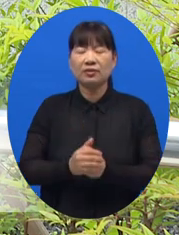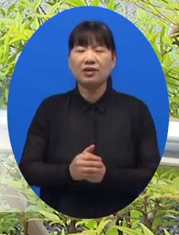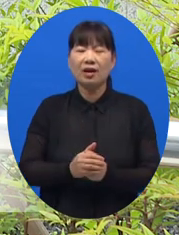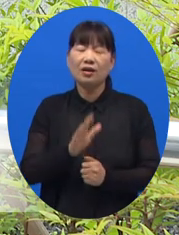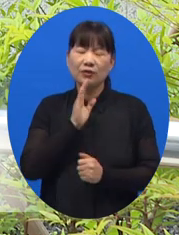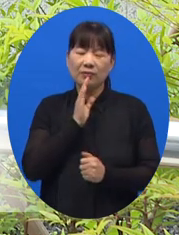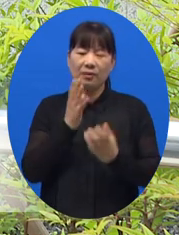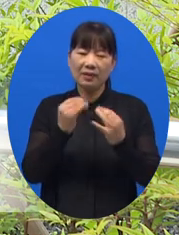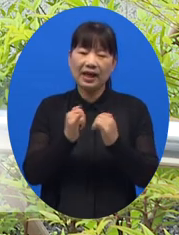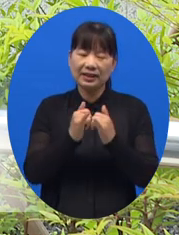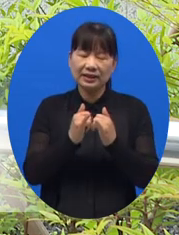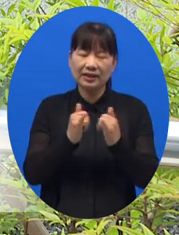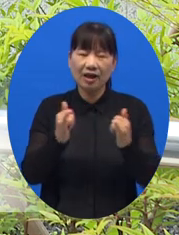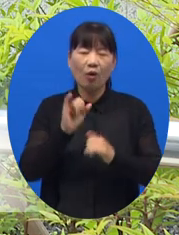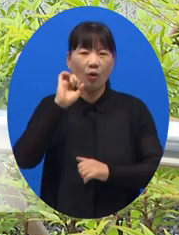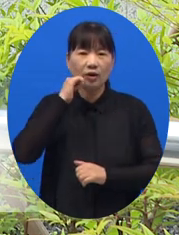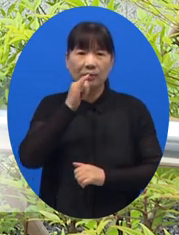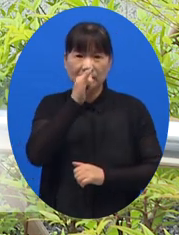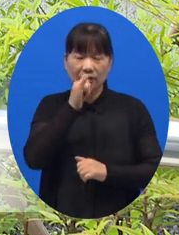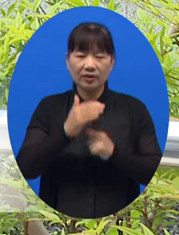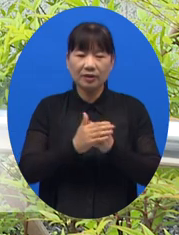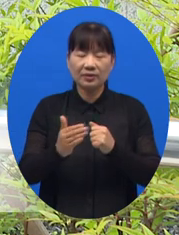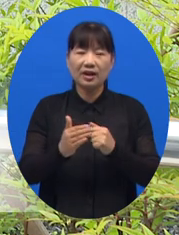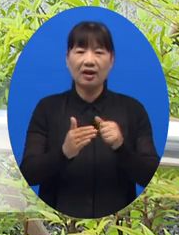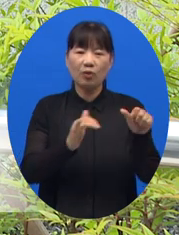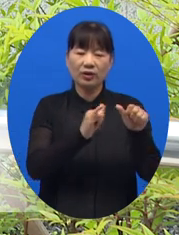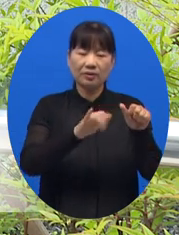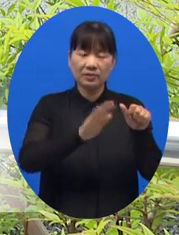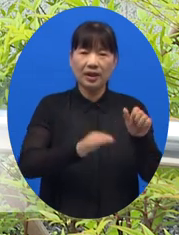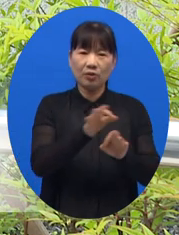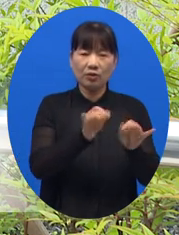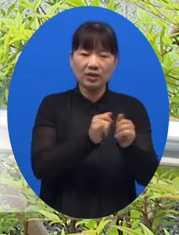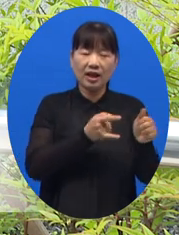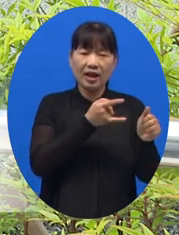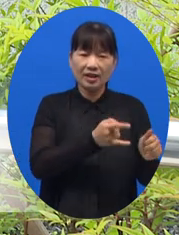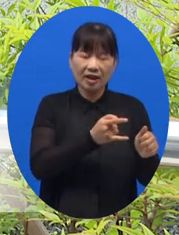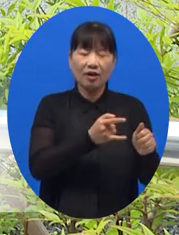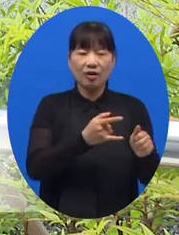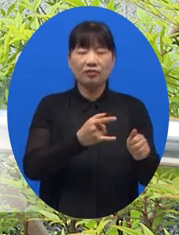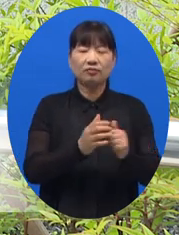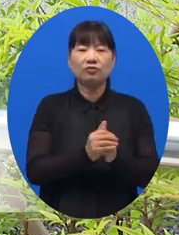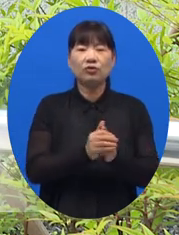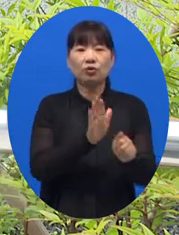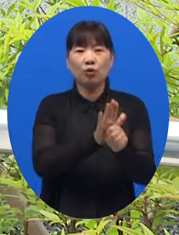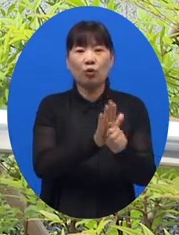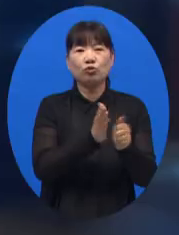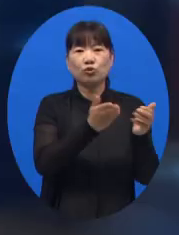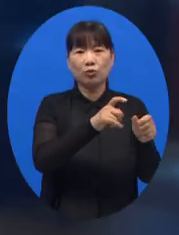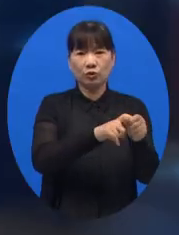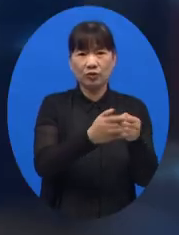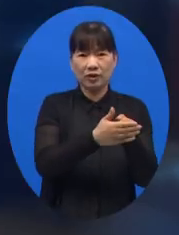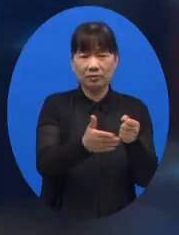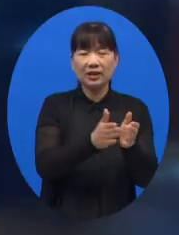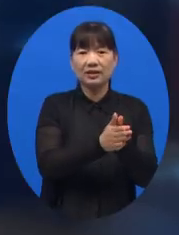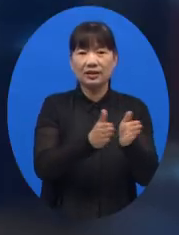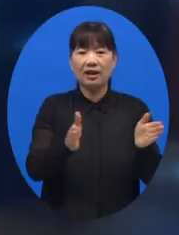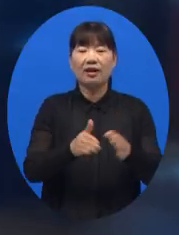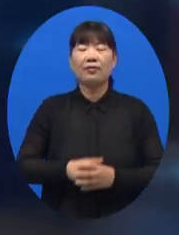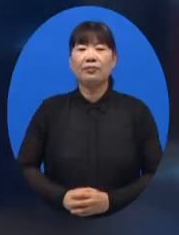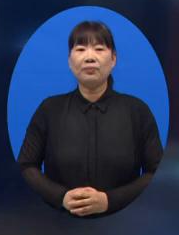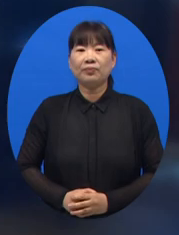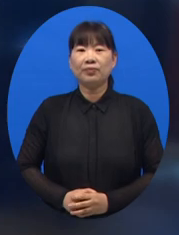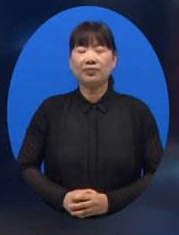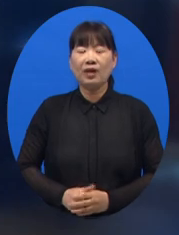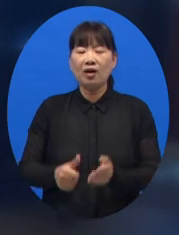어려움을 겪고 있는 상황입니다. 그래서 저희가 조금이나마 거기에 조금 그 위기에 좀 대응하고자 좀 지원을 이렇게 하게 되었습니다. 경기도는 소비